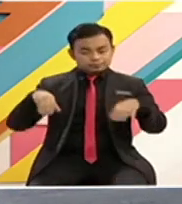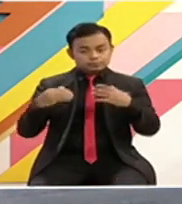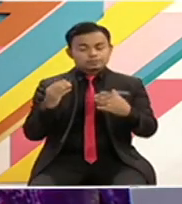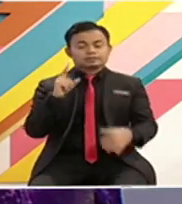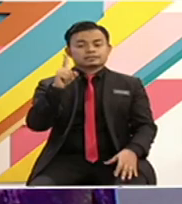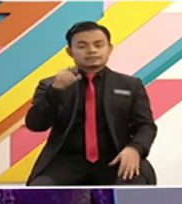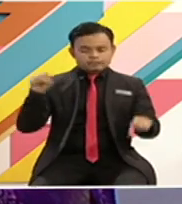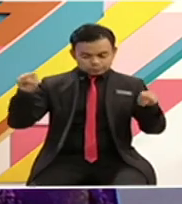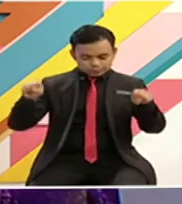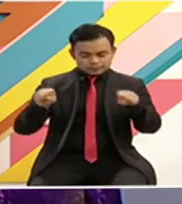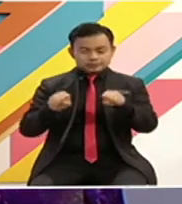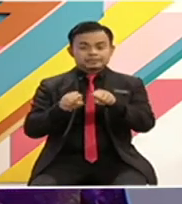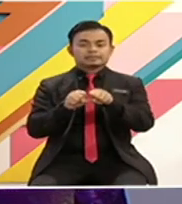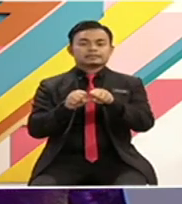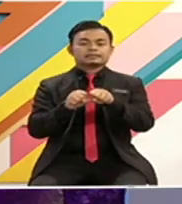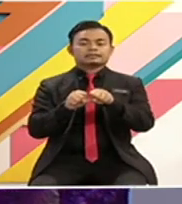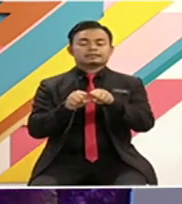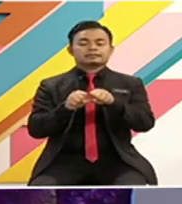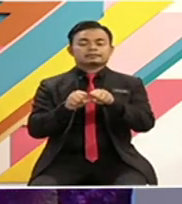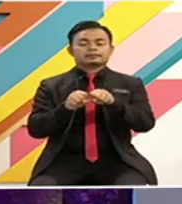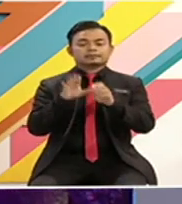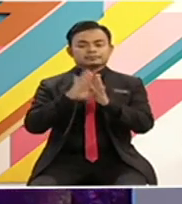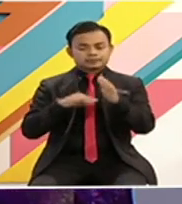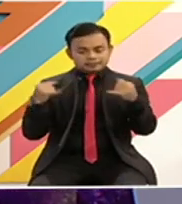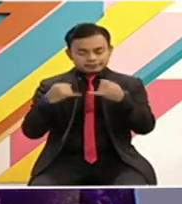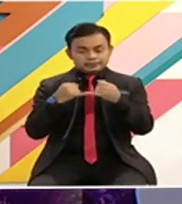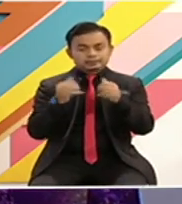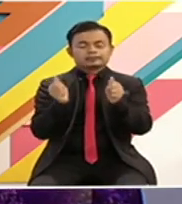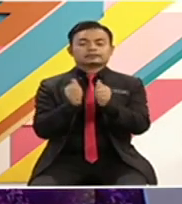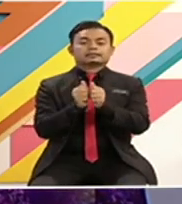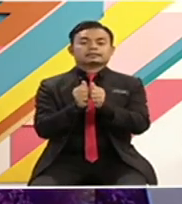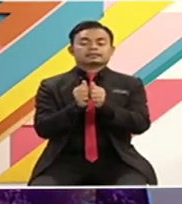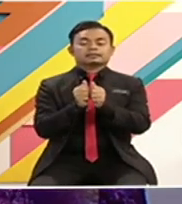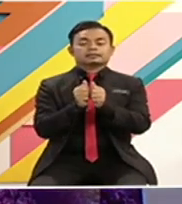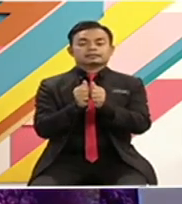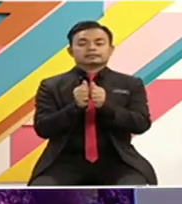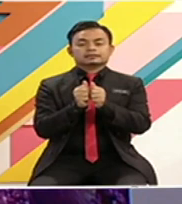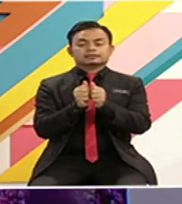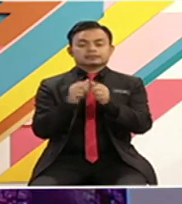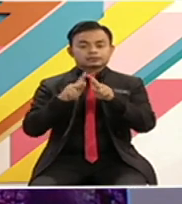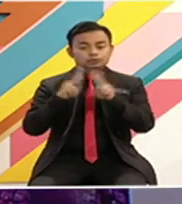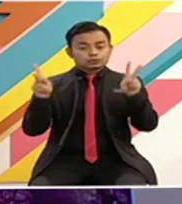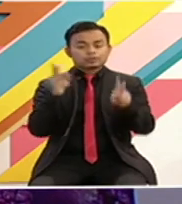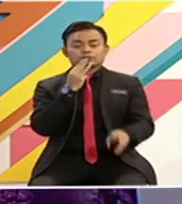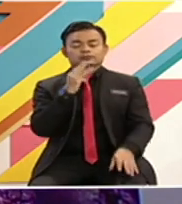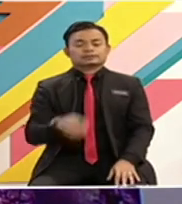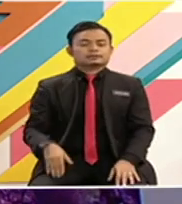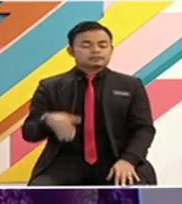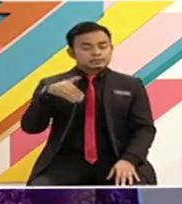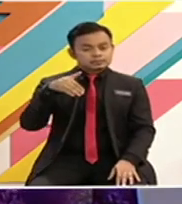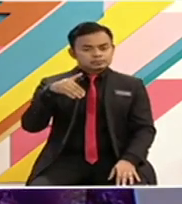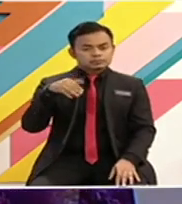berkaitan dengan Cia kontrol warna ya okelah Jadi sebelum itu murid-murid sebenarnya telah belajar pun mengenai